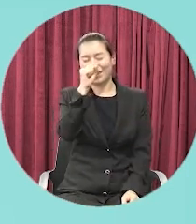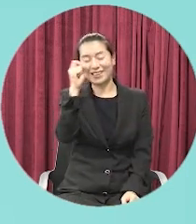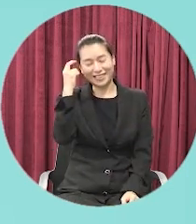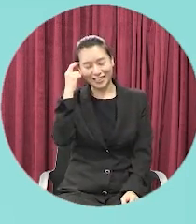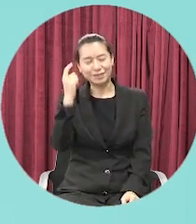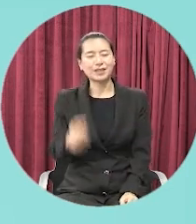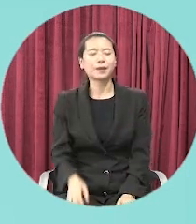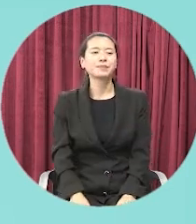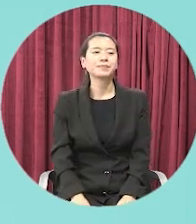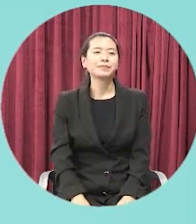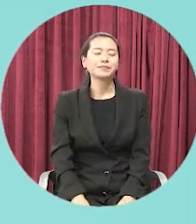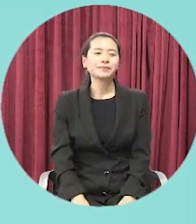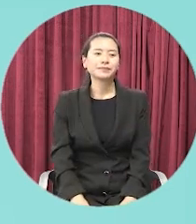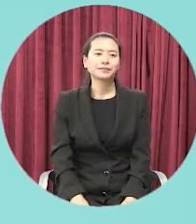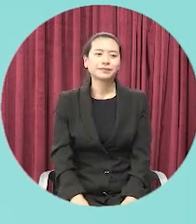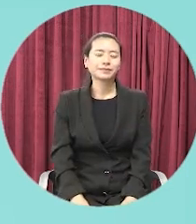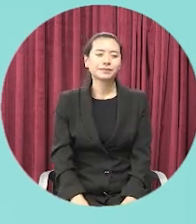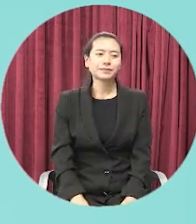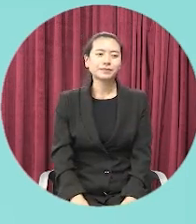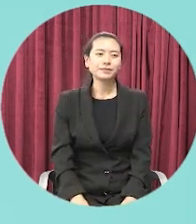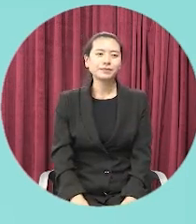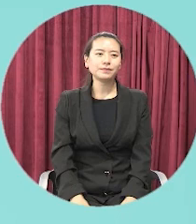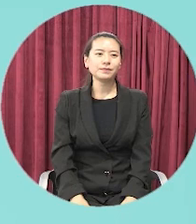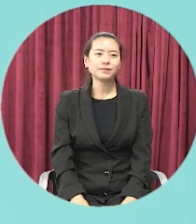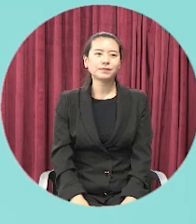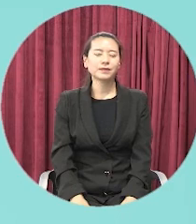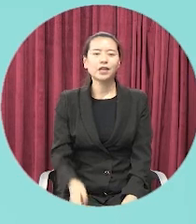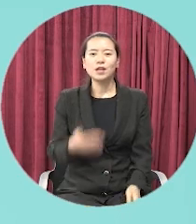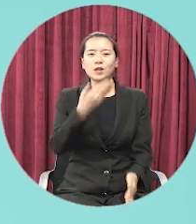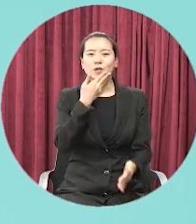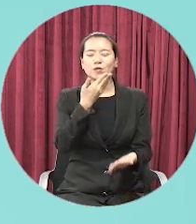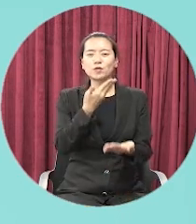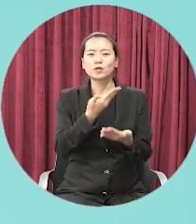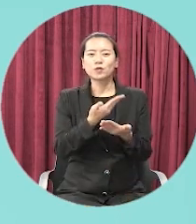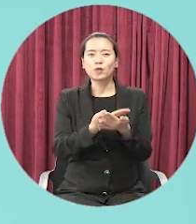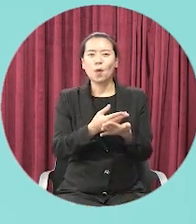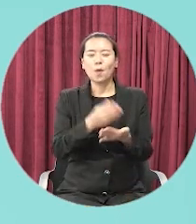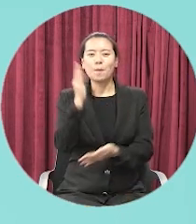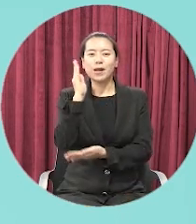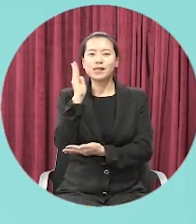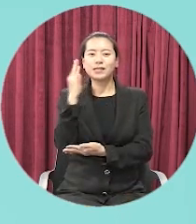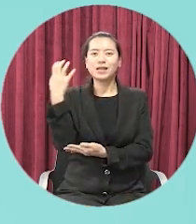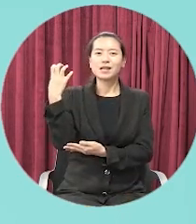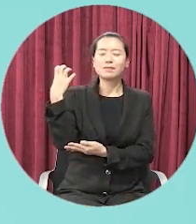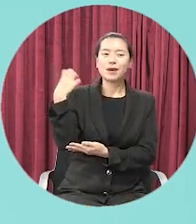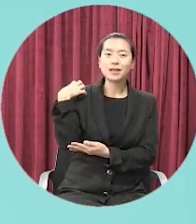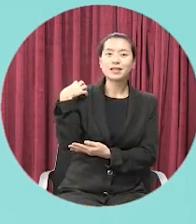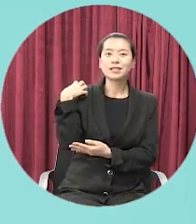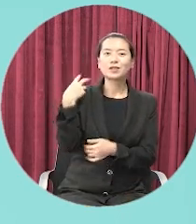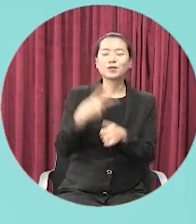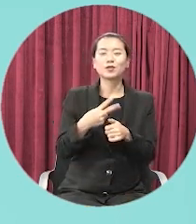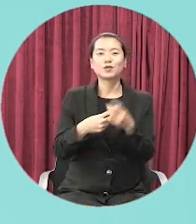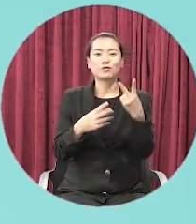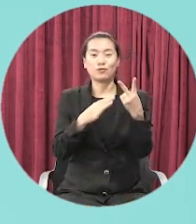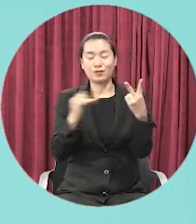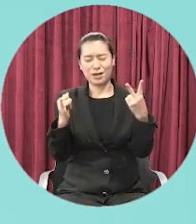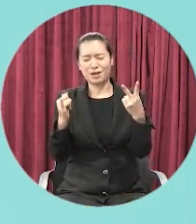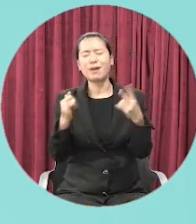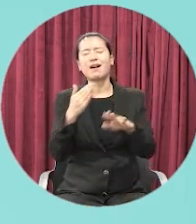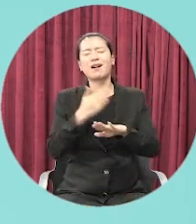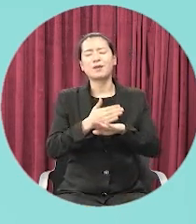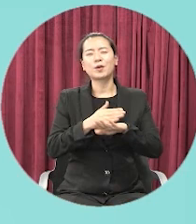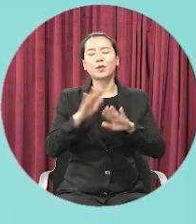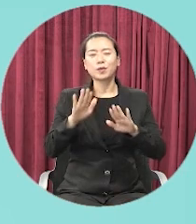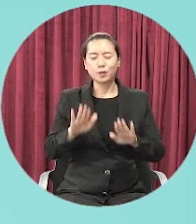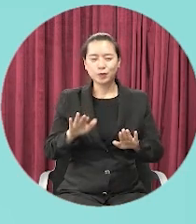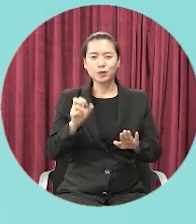일단 해머 그 키노트 가기를 해주신 정영석 예수님 방향도 쉽게 감차 드리고 오늘 쓰셔서